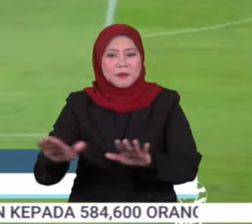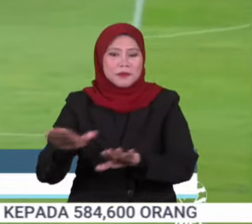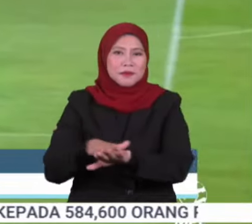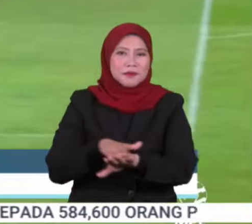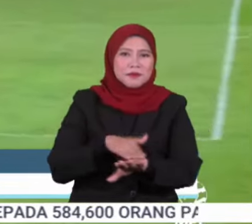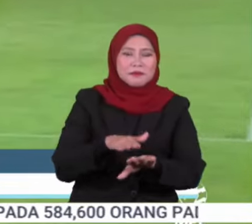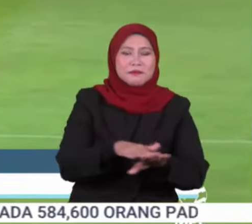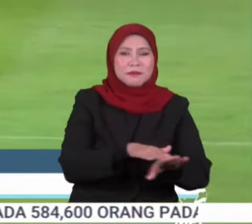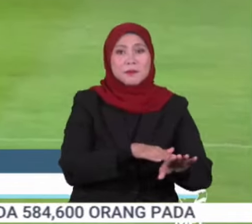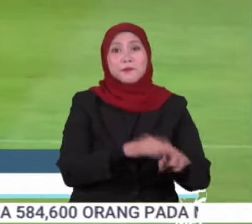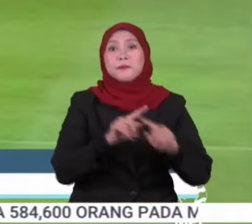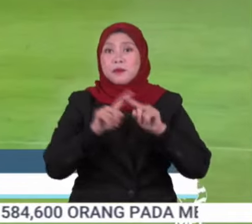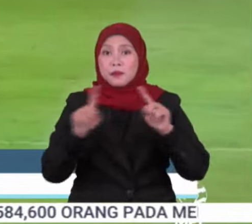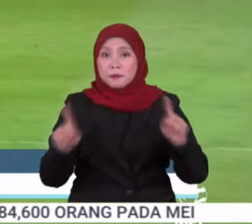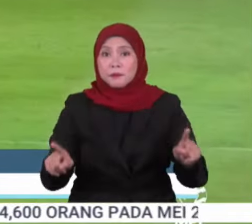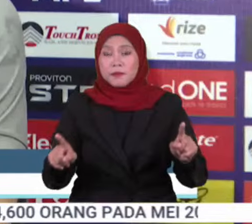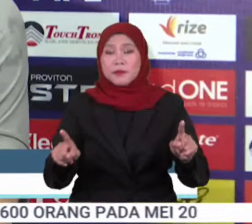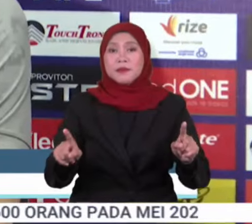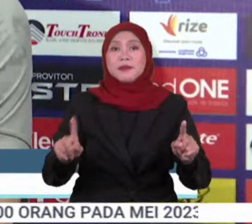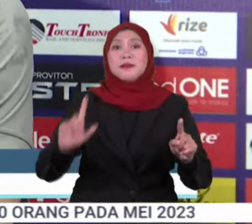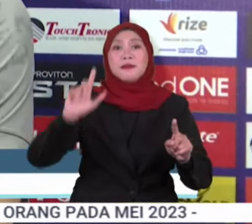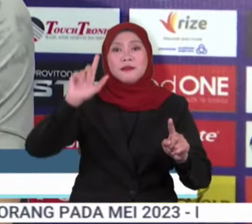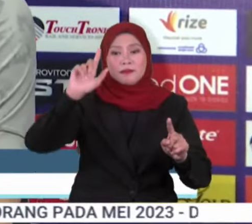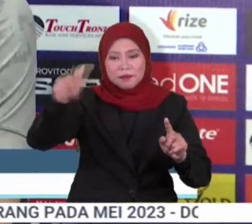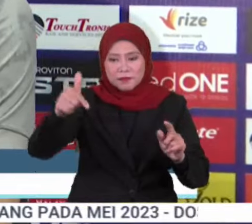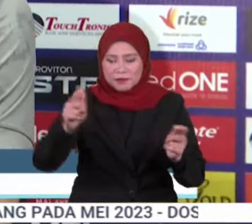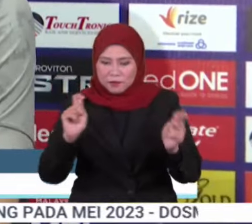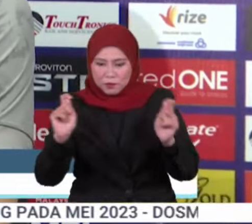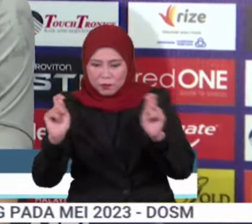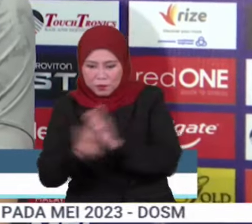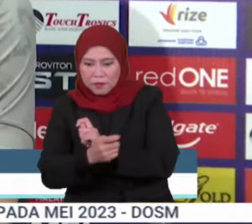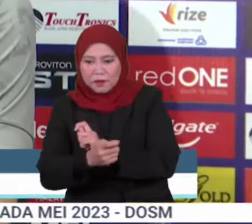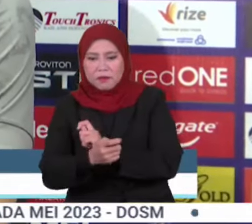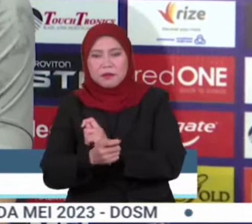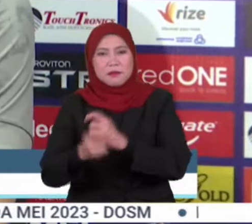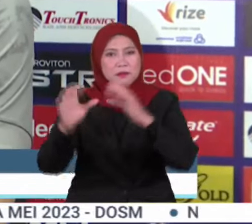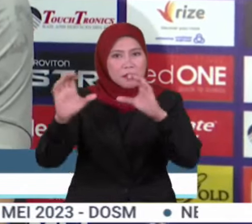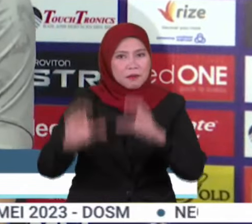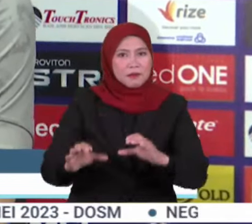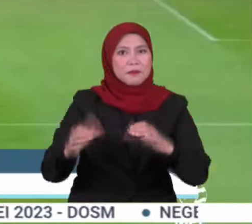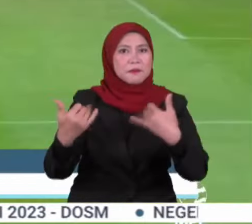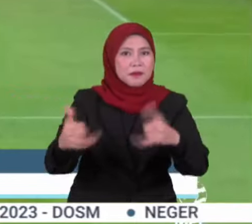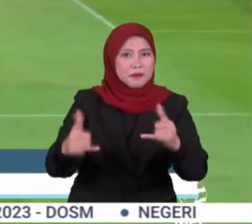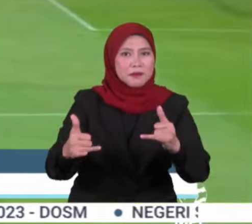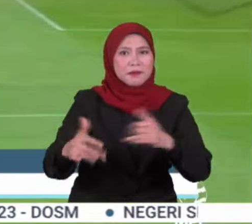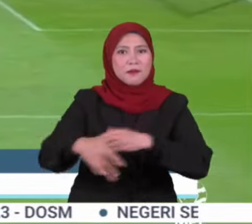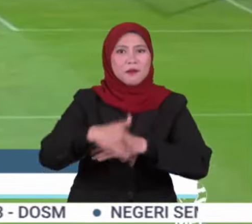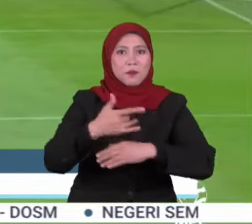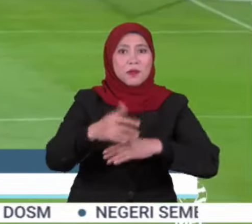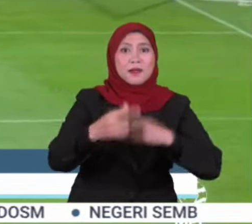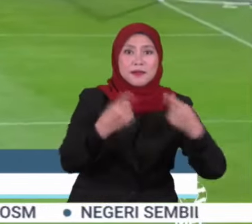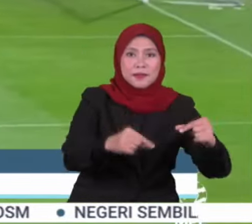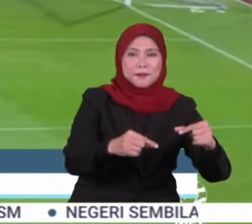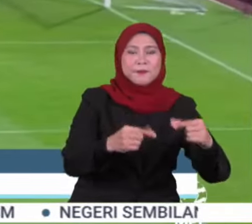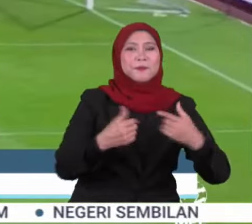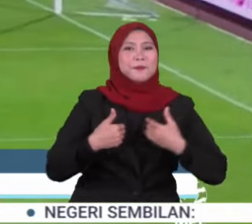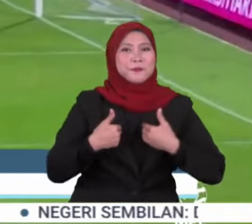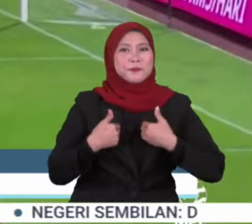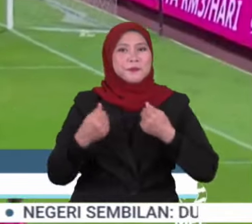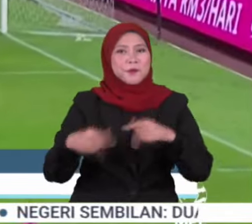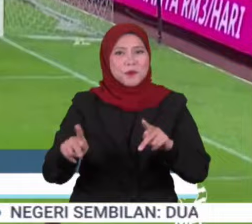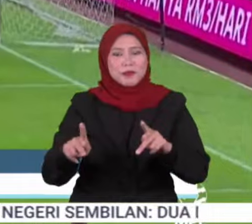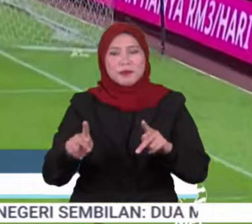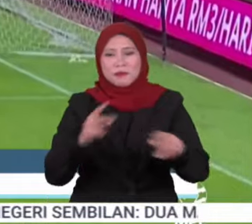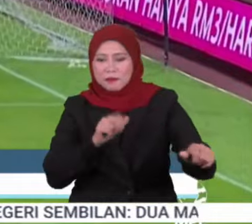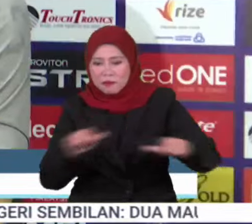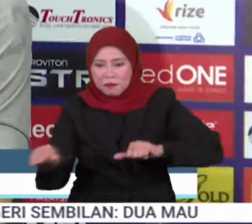di atas. Tapi second half kita mengubah sedikit tempo rentak dan kita nampak dari awal game kita ada beberapa chance dari segi movement,